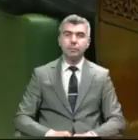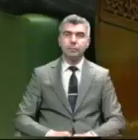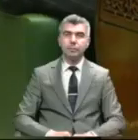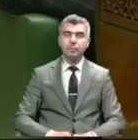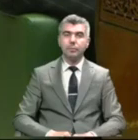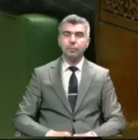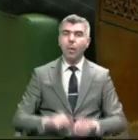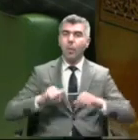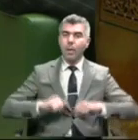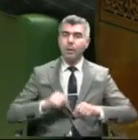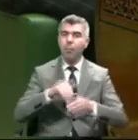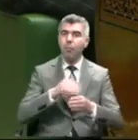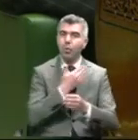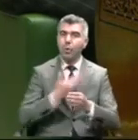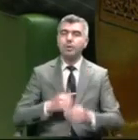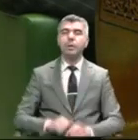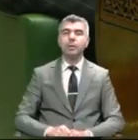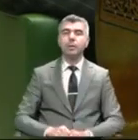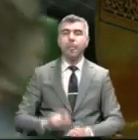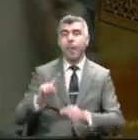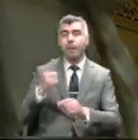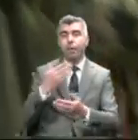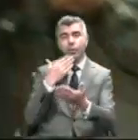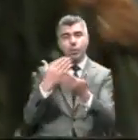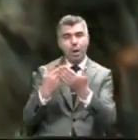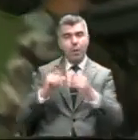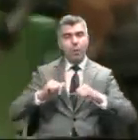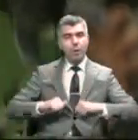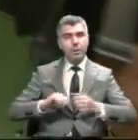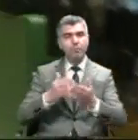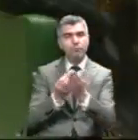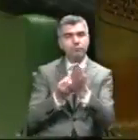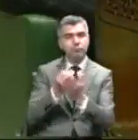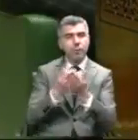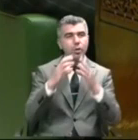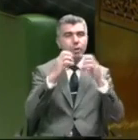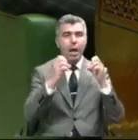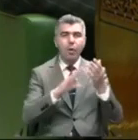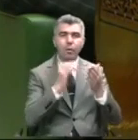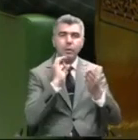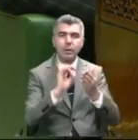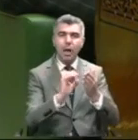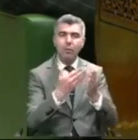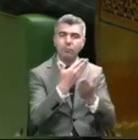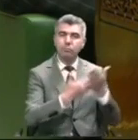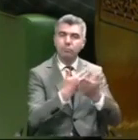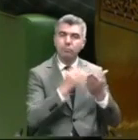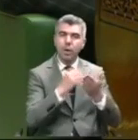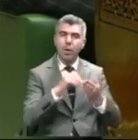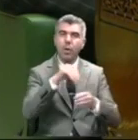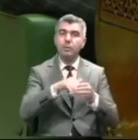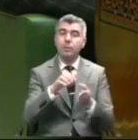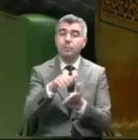السيد الوزير الساده المستشار المحترمون بدايه نشكركم سيد الوزير على المعطيات والتوضيحات التي تقدمتم بها ونحن في فريق الاسرار